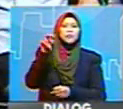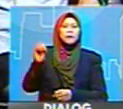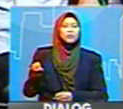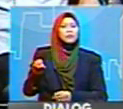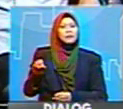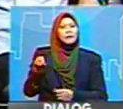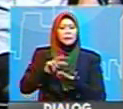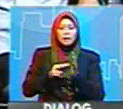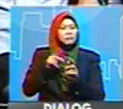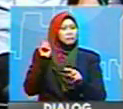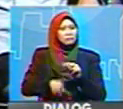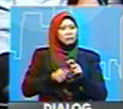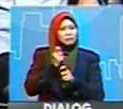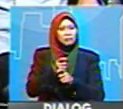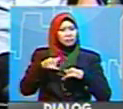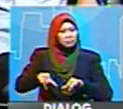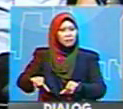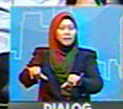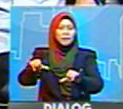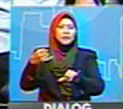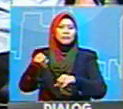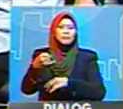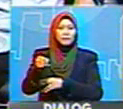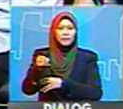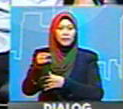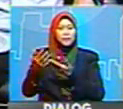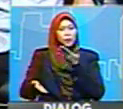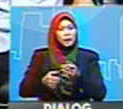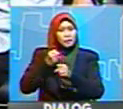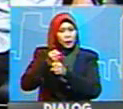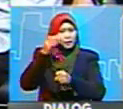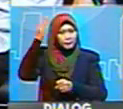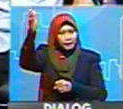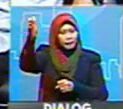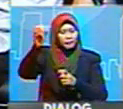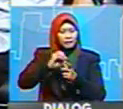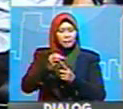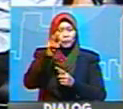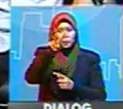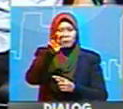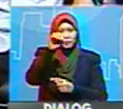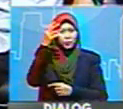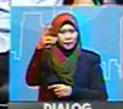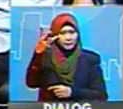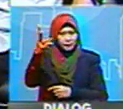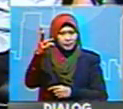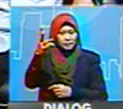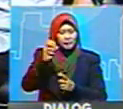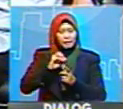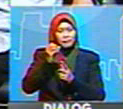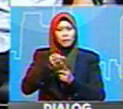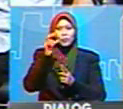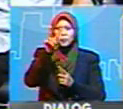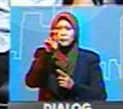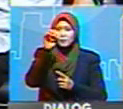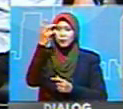dikekal lama dan saya telah menetapkan bahawa er tahun depan ataupun tahun 2016 atau 17 kita akan tengok